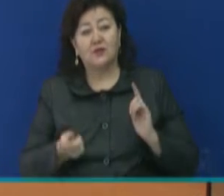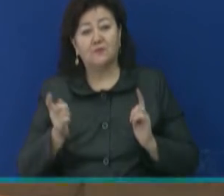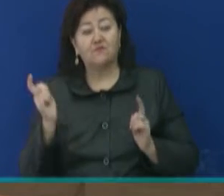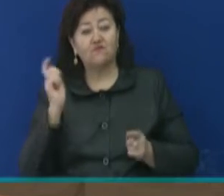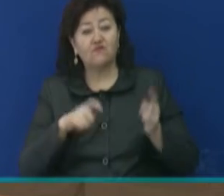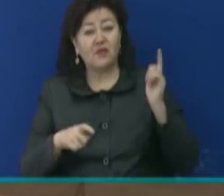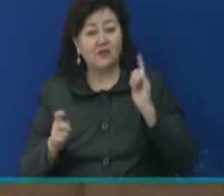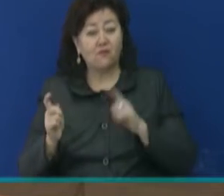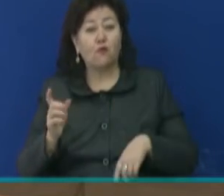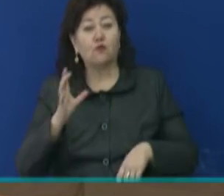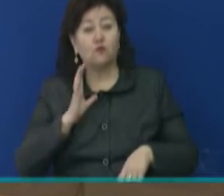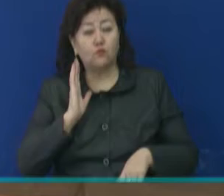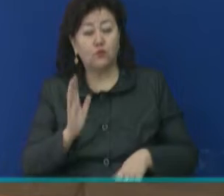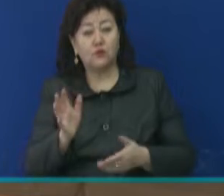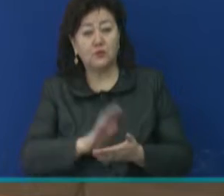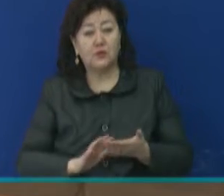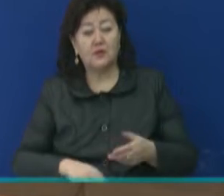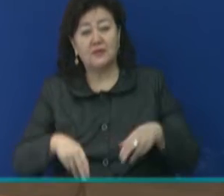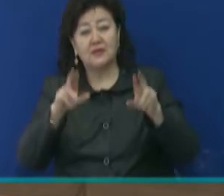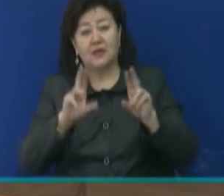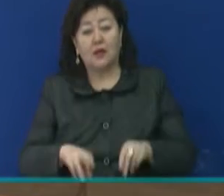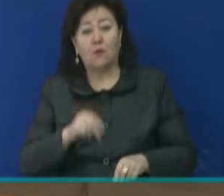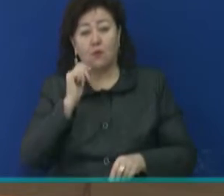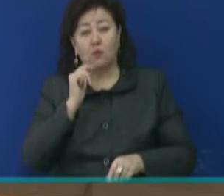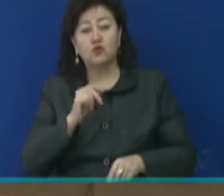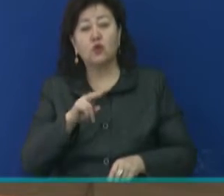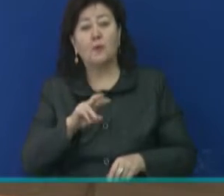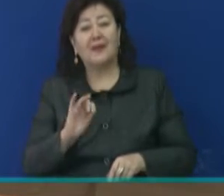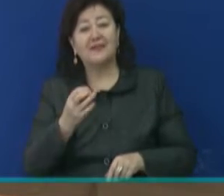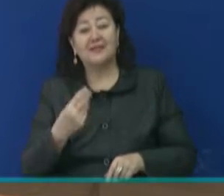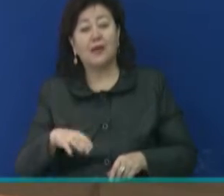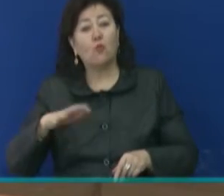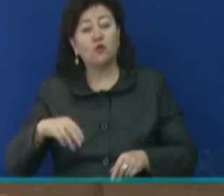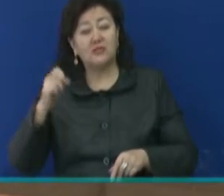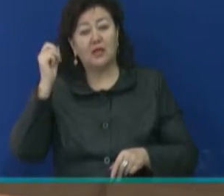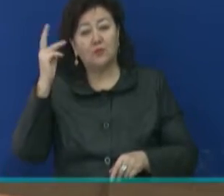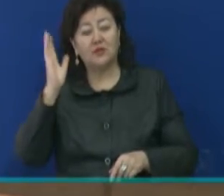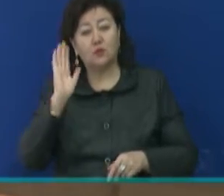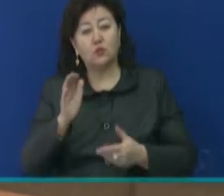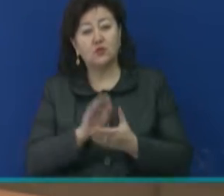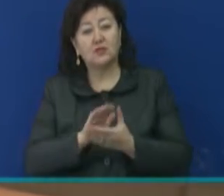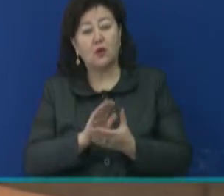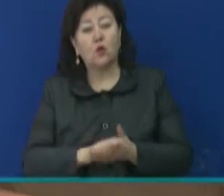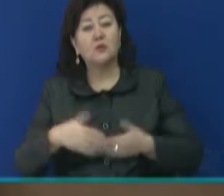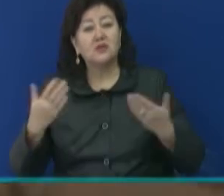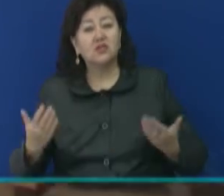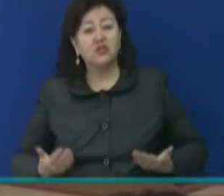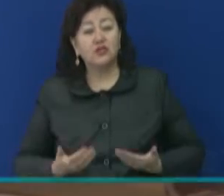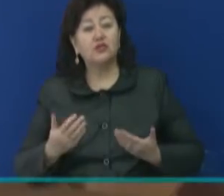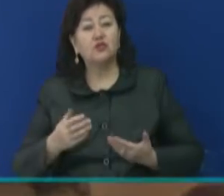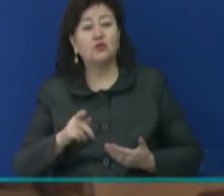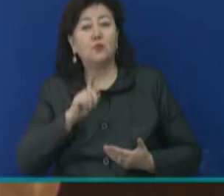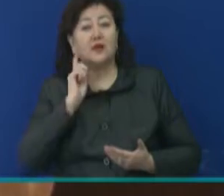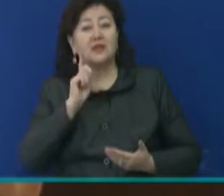этот форум будет продолжен специализированном мужском лицее Жасулан после обеденное время будут знакомиться с жизнью жасуановцев будет проводиться